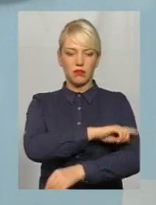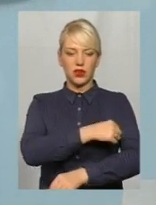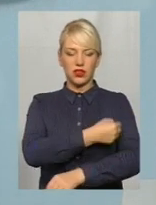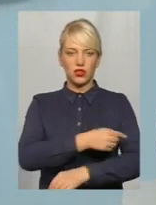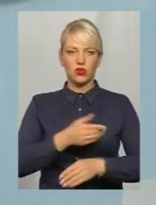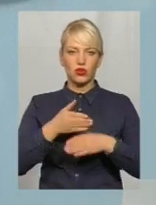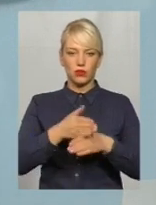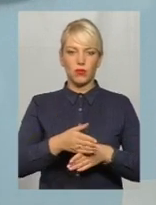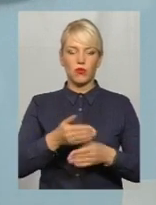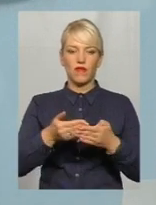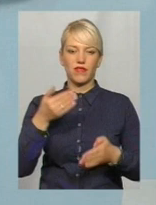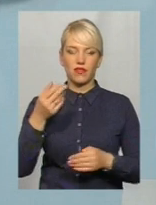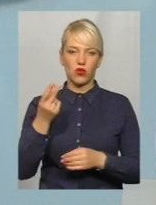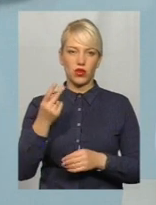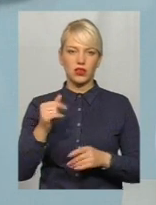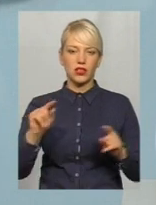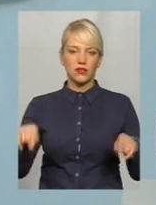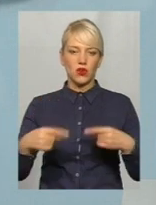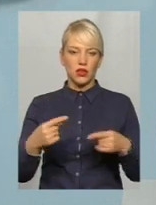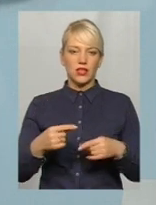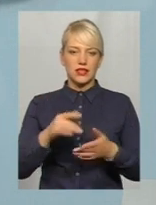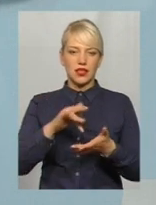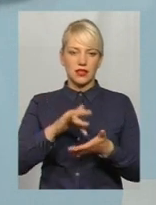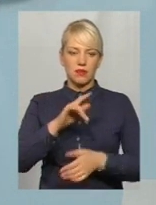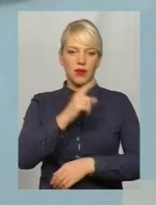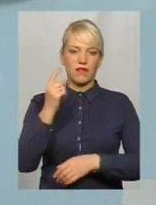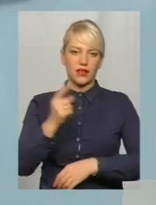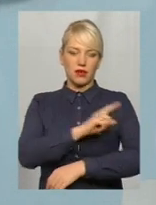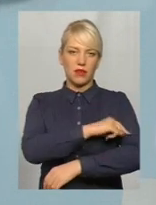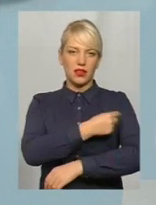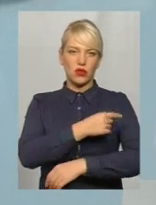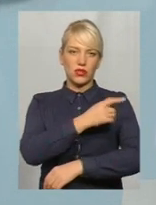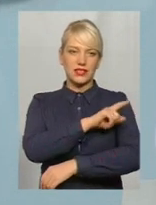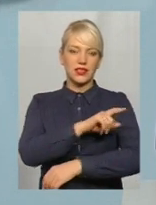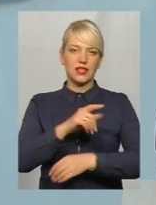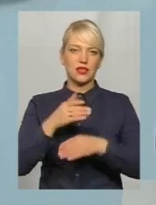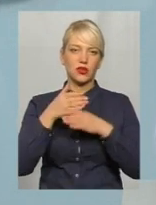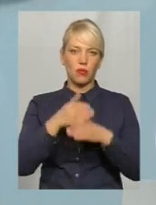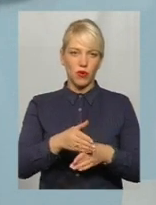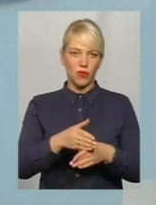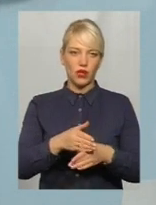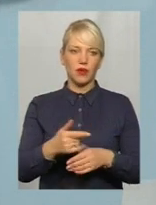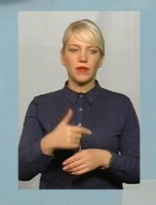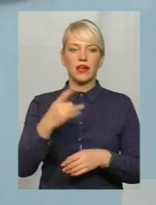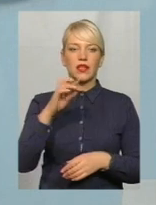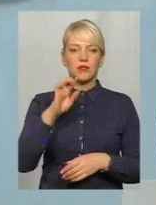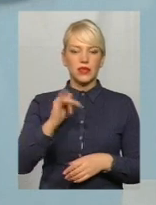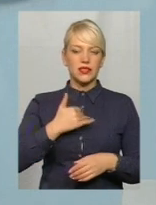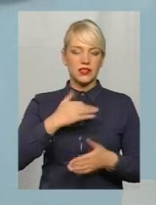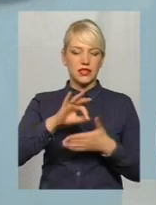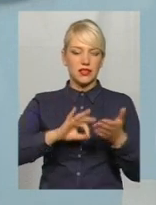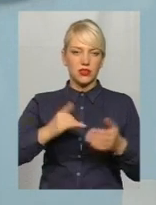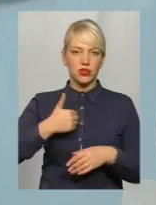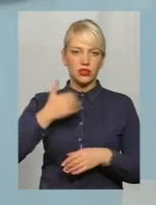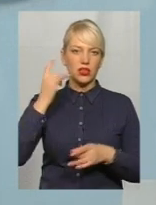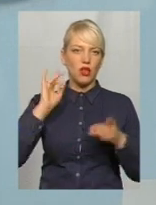вторинного і створювати так звані центри первинної медико-санітарної допомоги. Зразу я хотіла би озвучити, оскільки тема